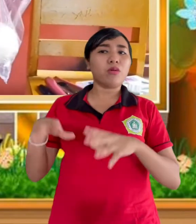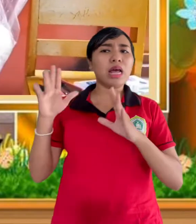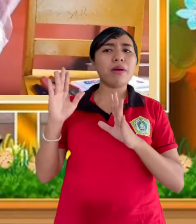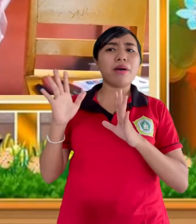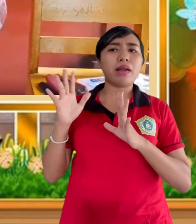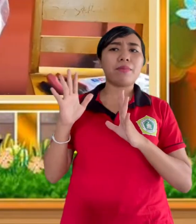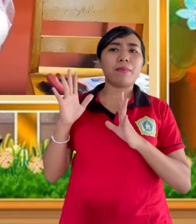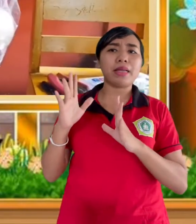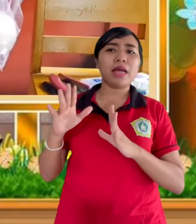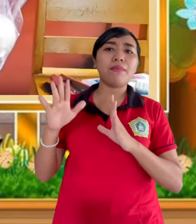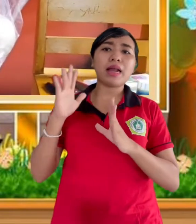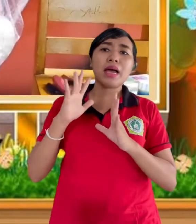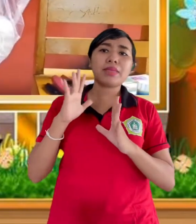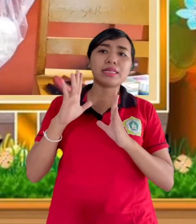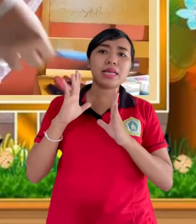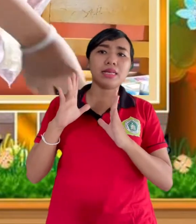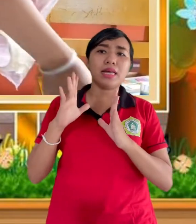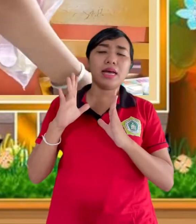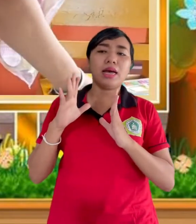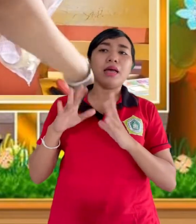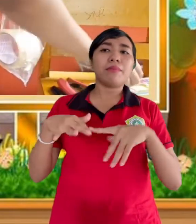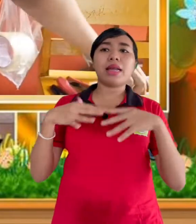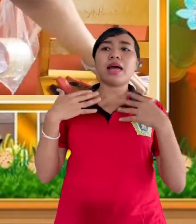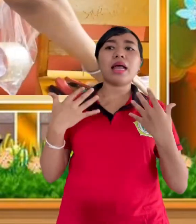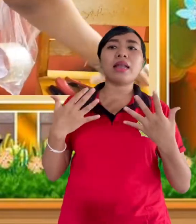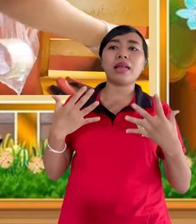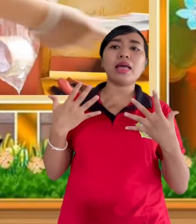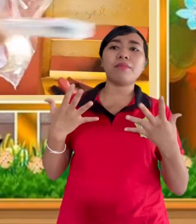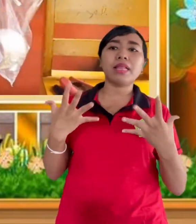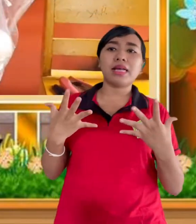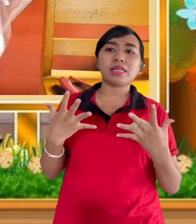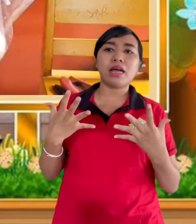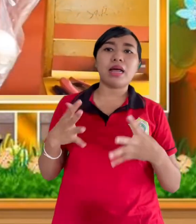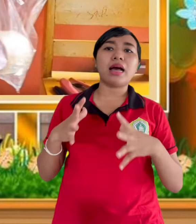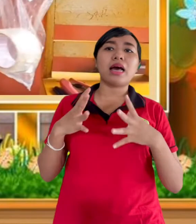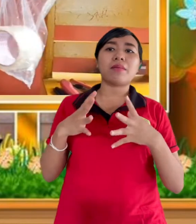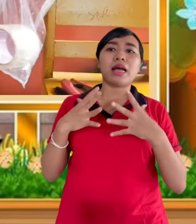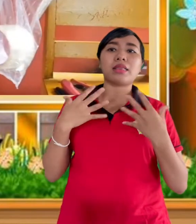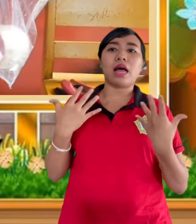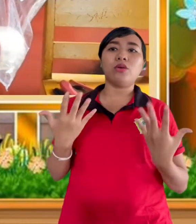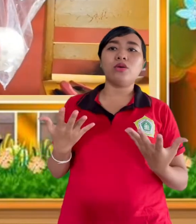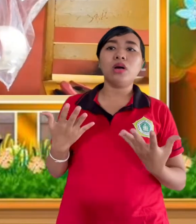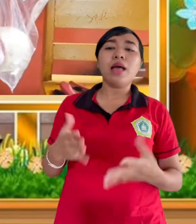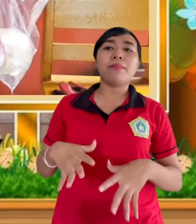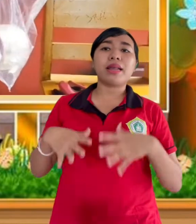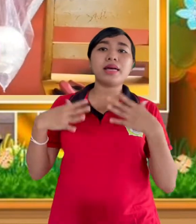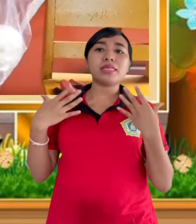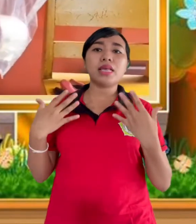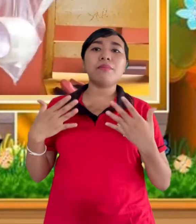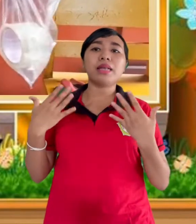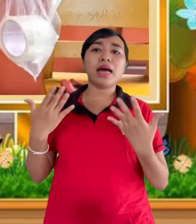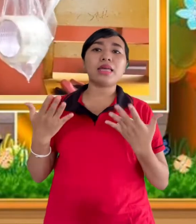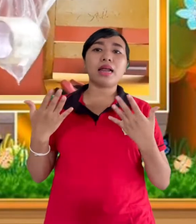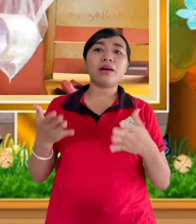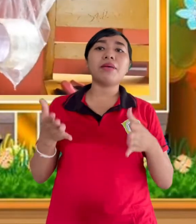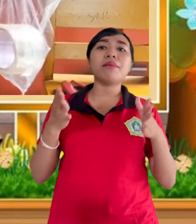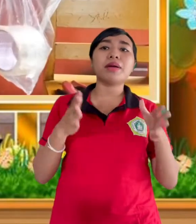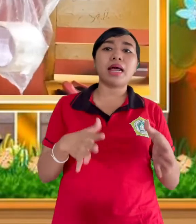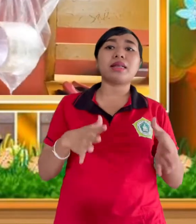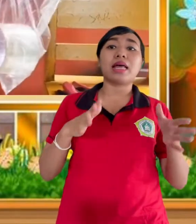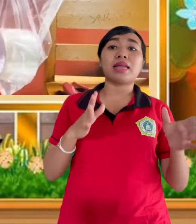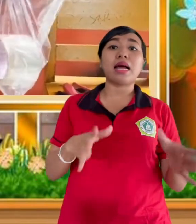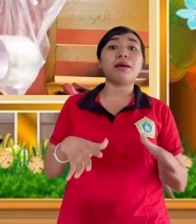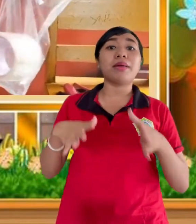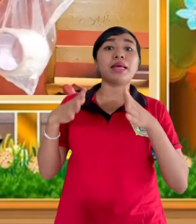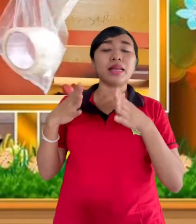nah, kemudian mama dan papanya merekamnya saja ya. Biarkan anak-anak yang menjelaskan agar mereka tahu mana sih benda yang lebih